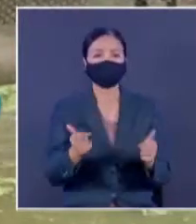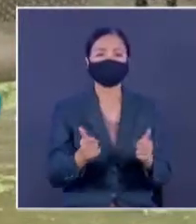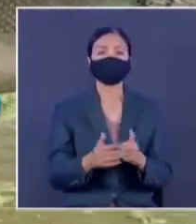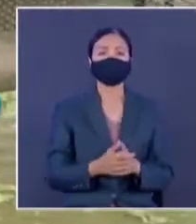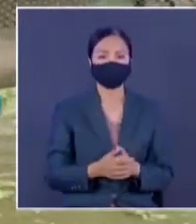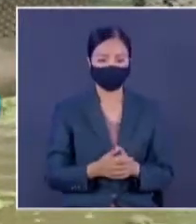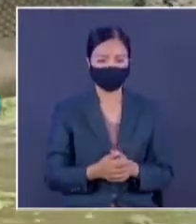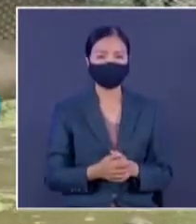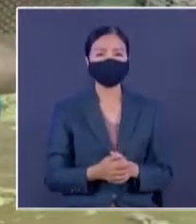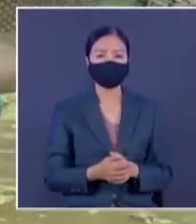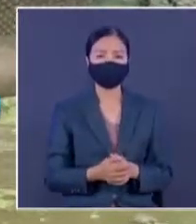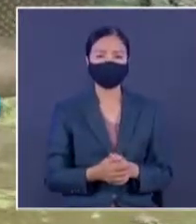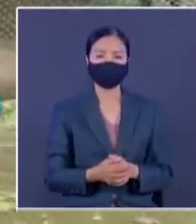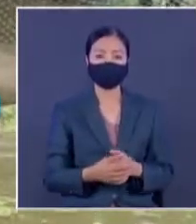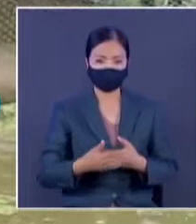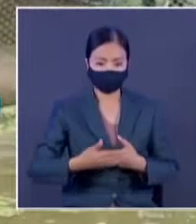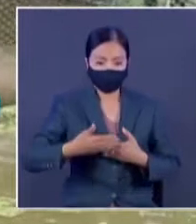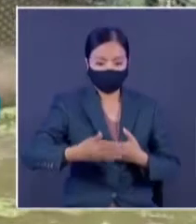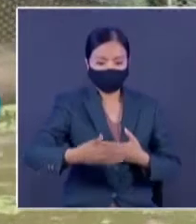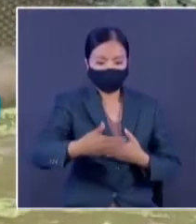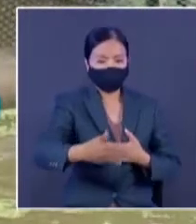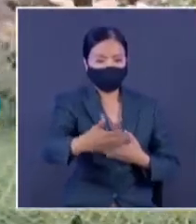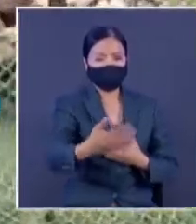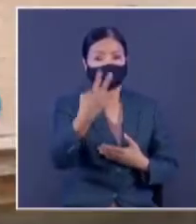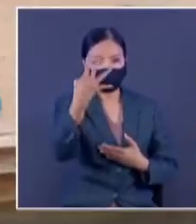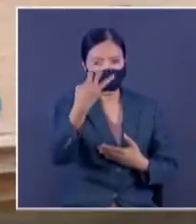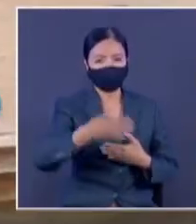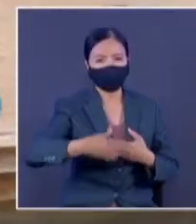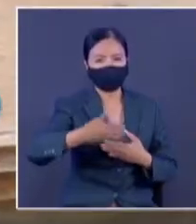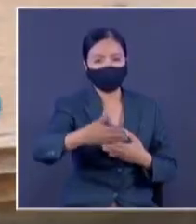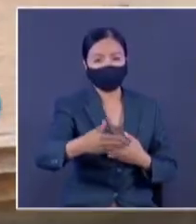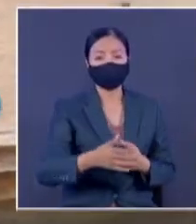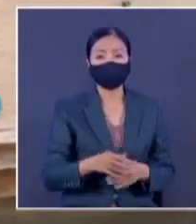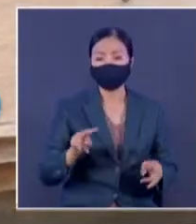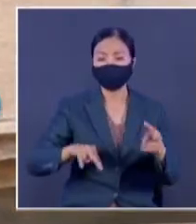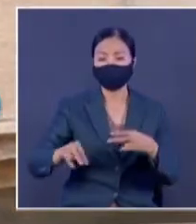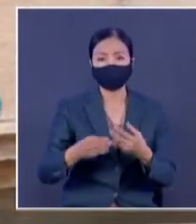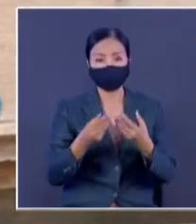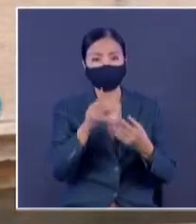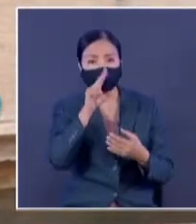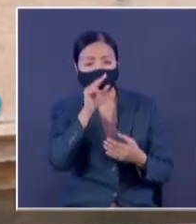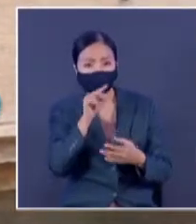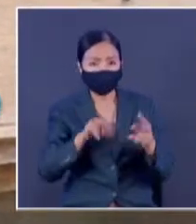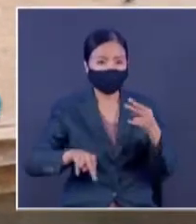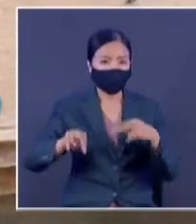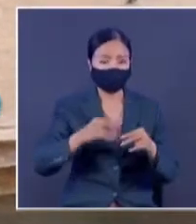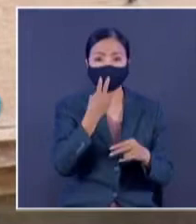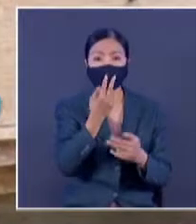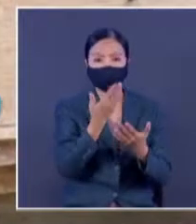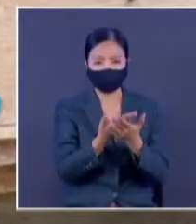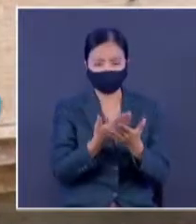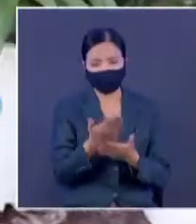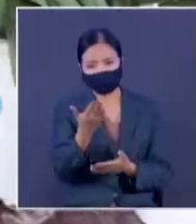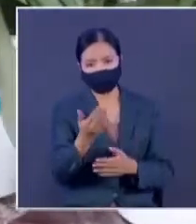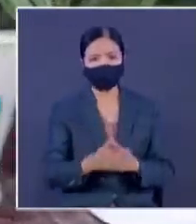ด้วยนี่คือวิธีการของเขาส่วนราคาหลายคนถามว่าดูแลเป็ดแบบนี้มันคุ้มกับต้นทุนหรือเปล่ามาดูราคากันนะคะเ